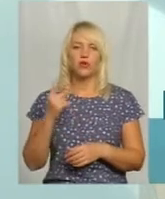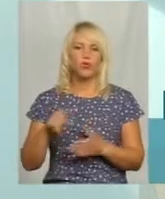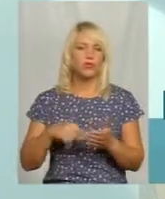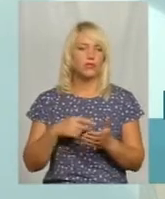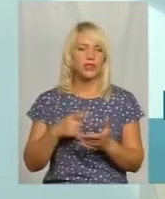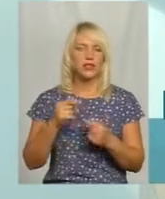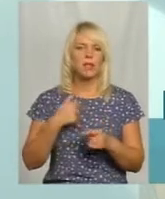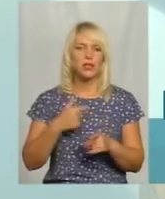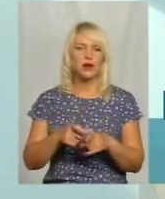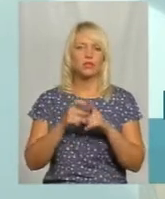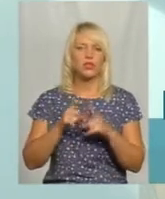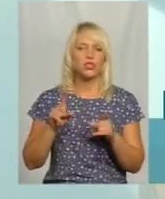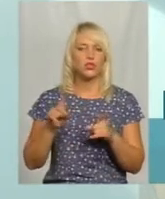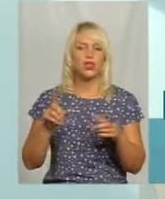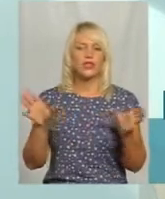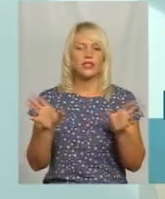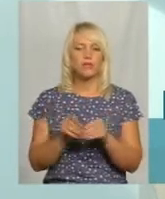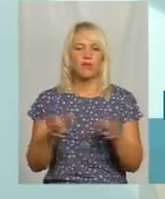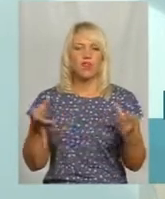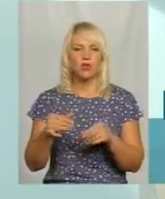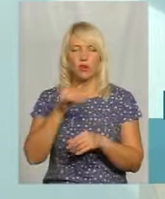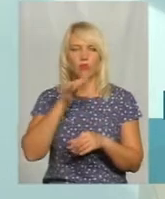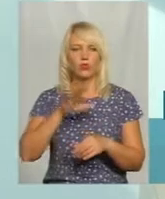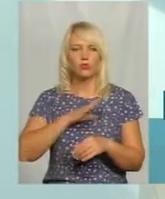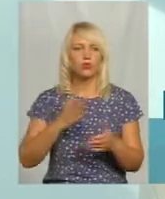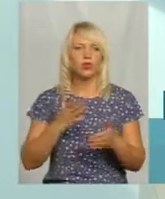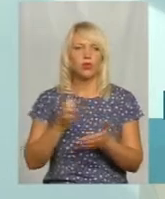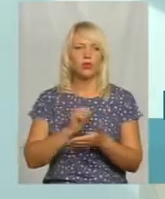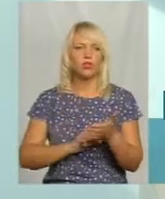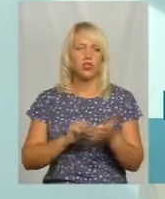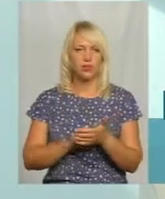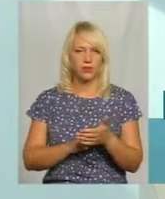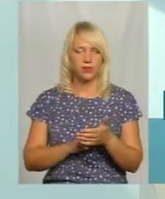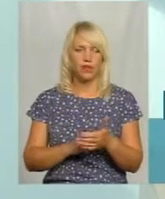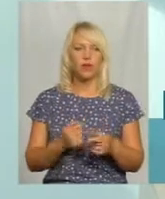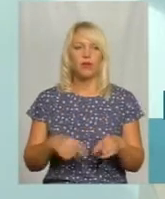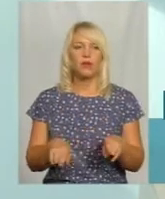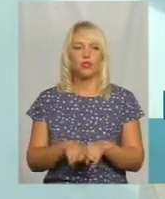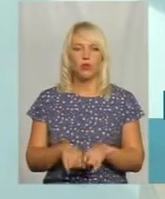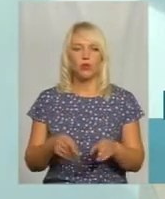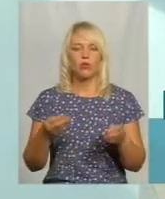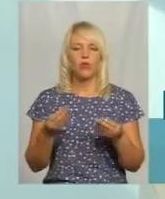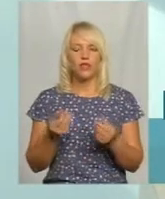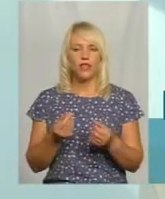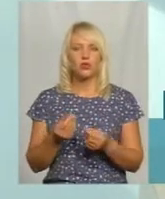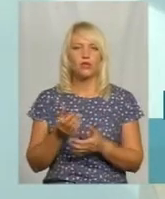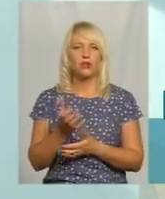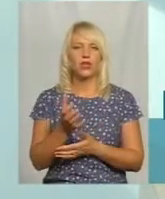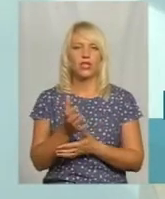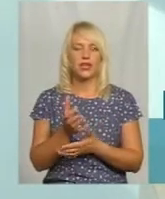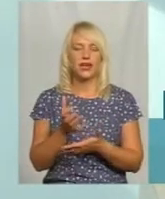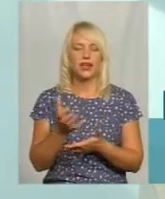що співфінансування не може бути з певних причин закладене. Тобто при такому фінансовому ресурсі, який поступає